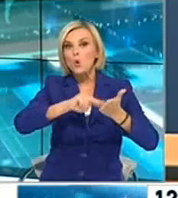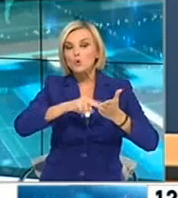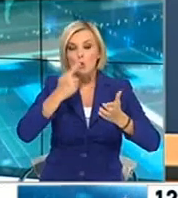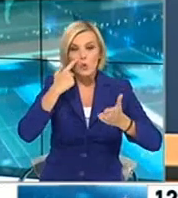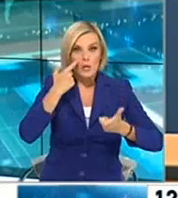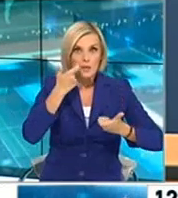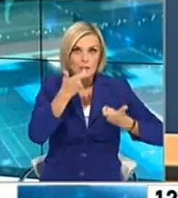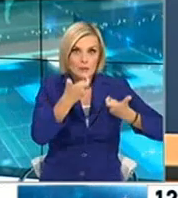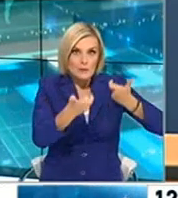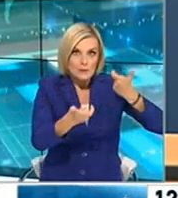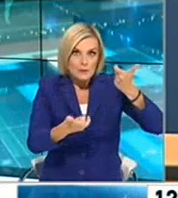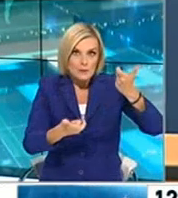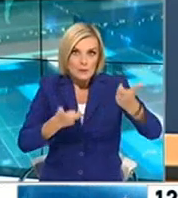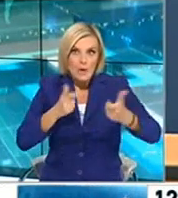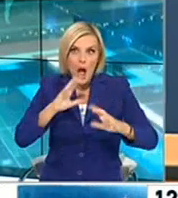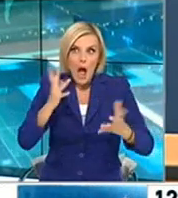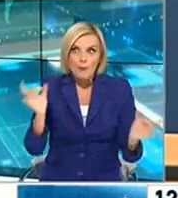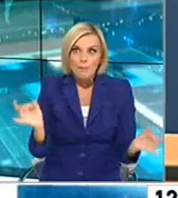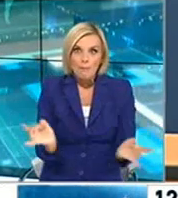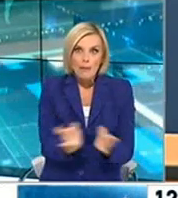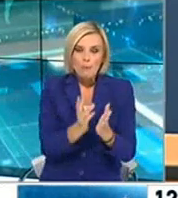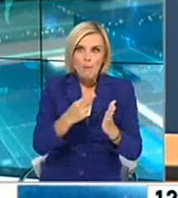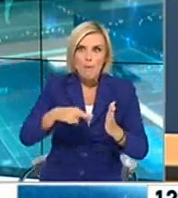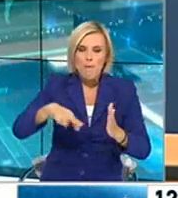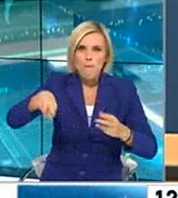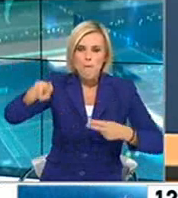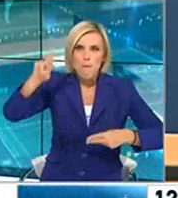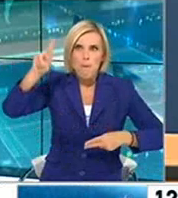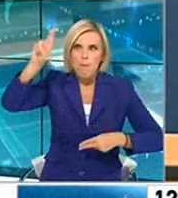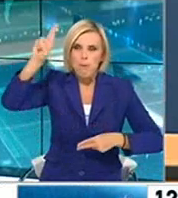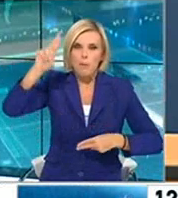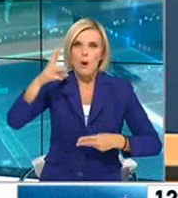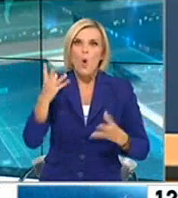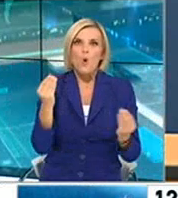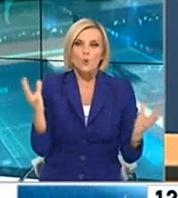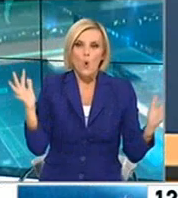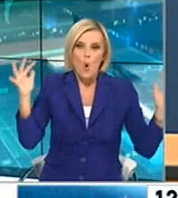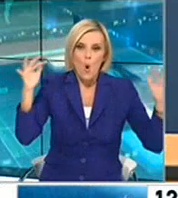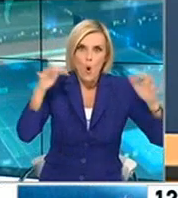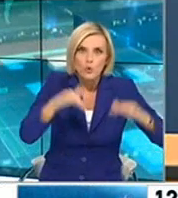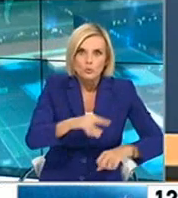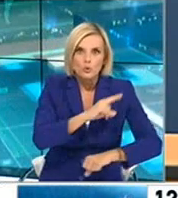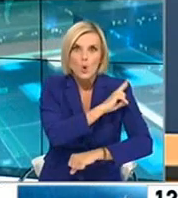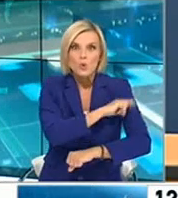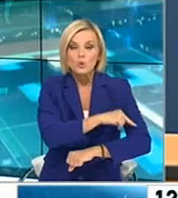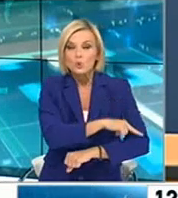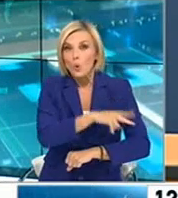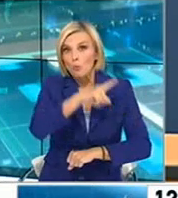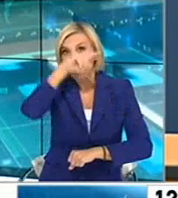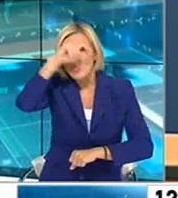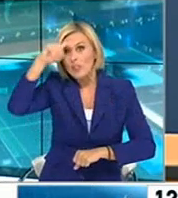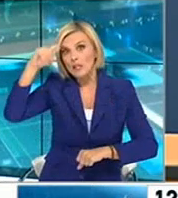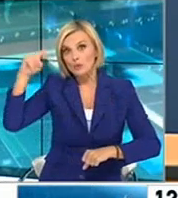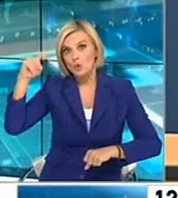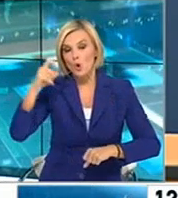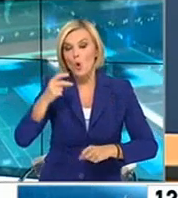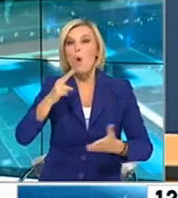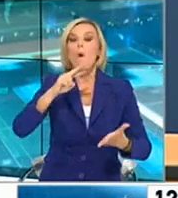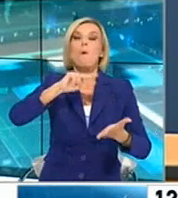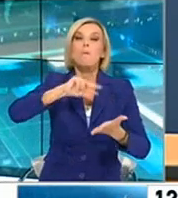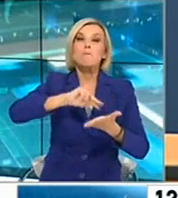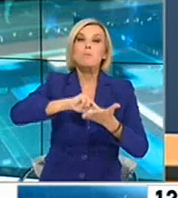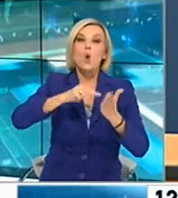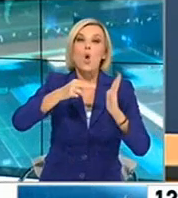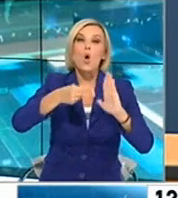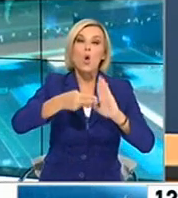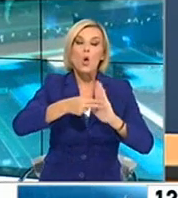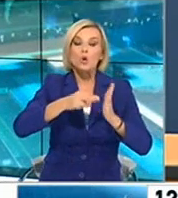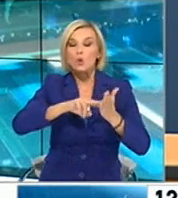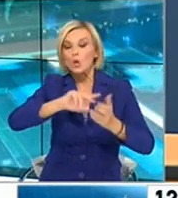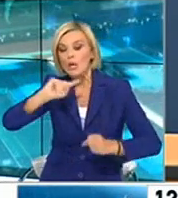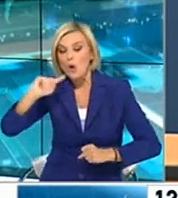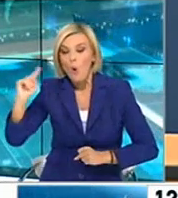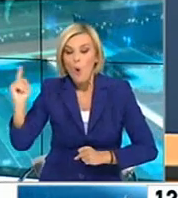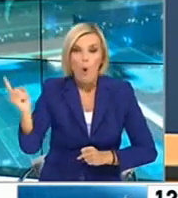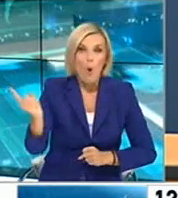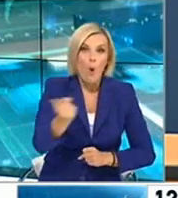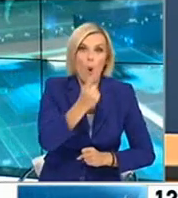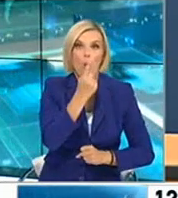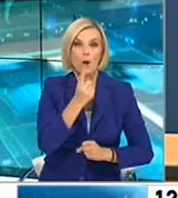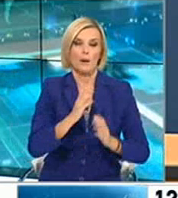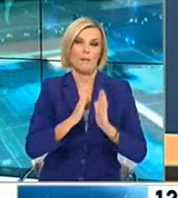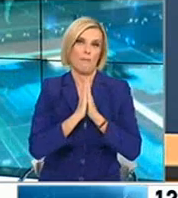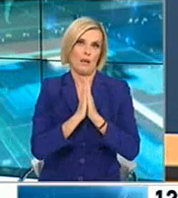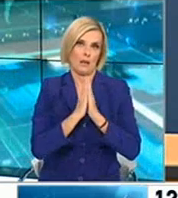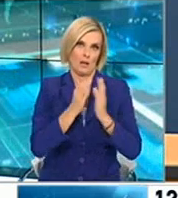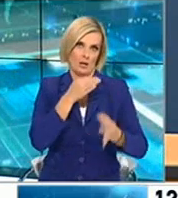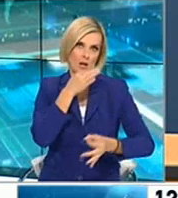αύξηση. Η κατάσταση μπορεί γρήγορα να μας ξεφύγει. Θέλει εγρήγορση, θέλει προσοχή από όλους μας. Με βάση